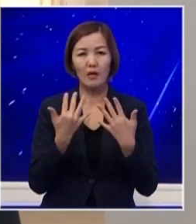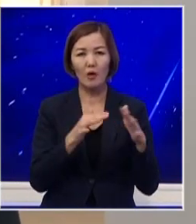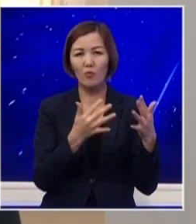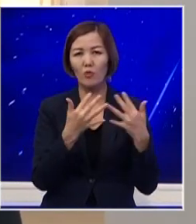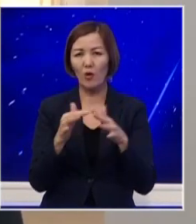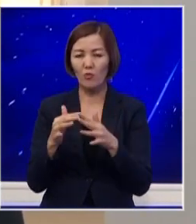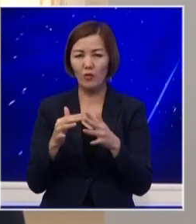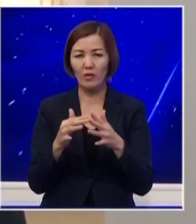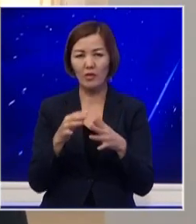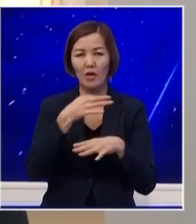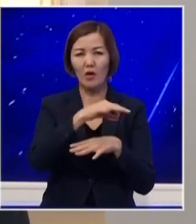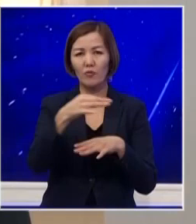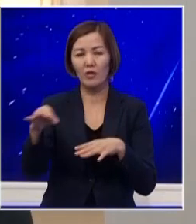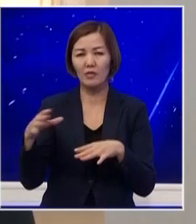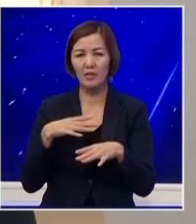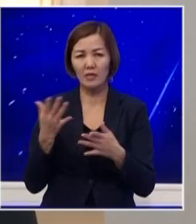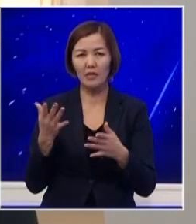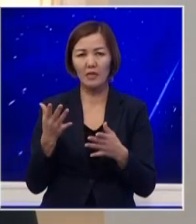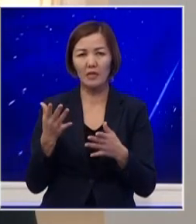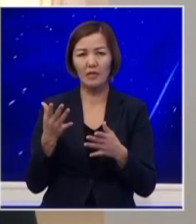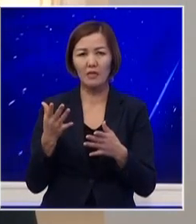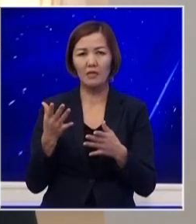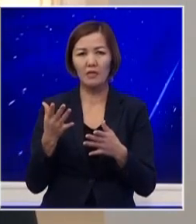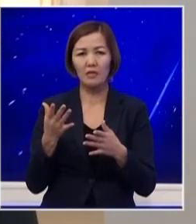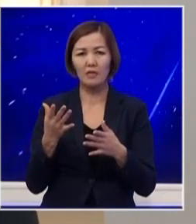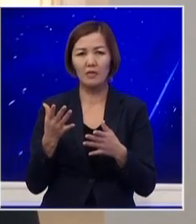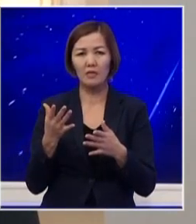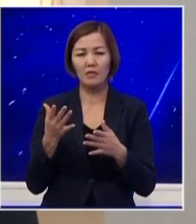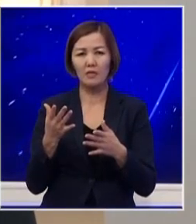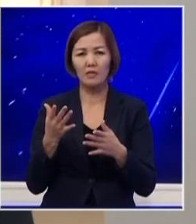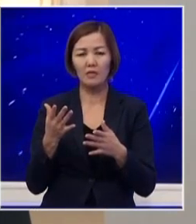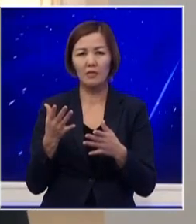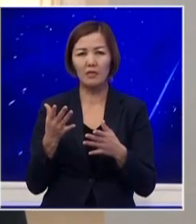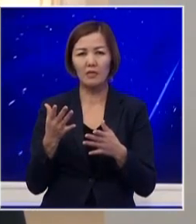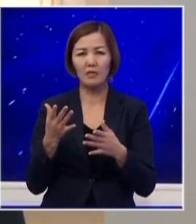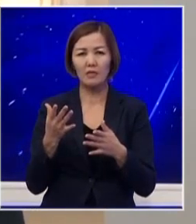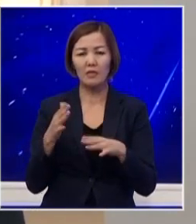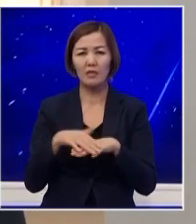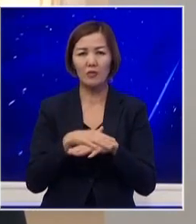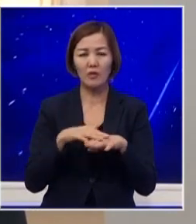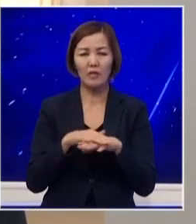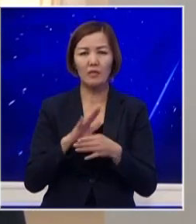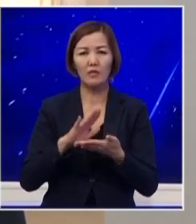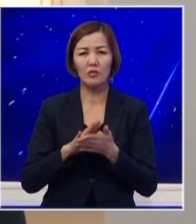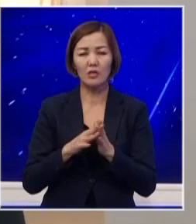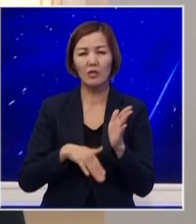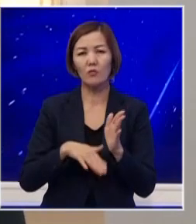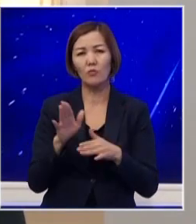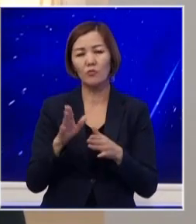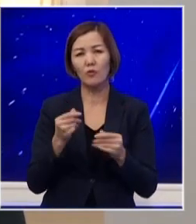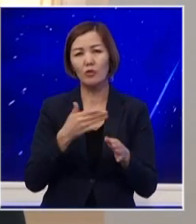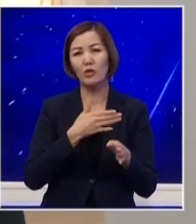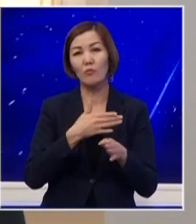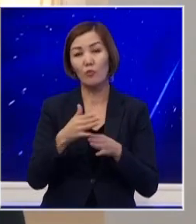ауылдарда, аудандарда бәрі талданған. Ойлаймыз оған енді мүмкіншілігіне қарай қаражат